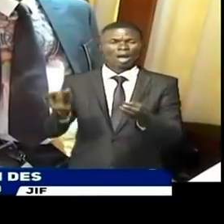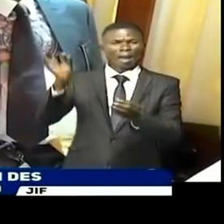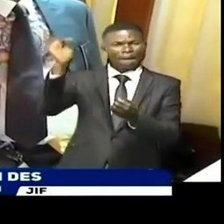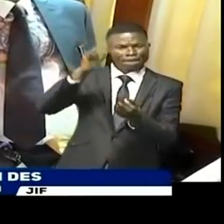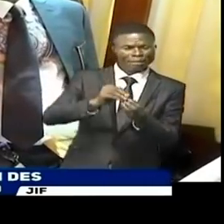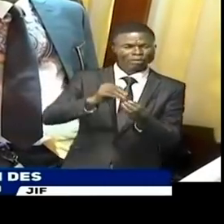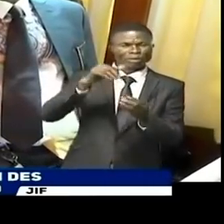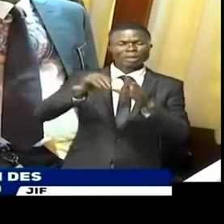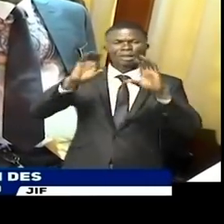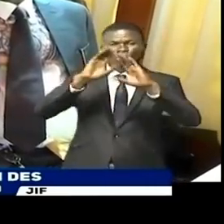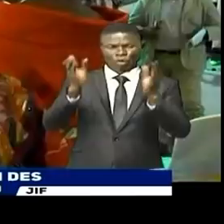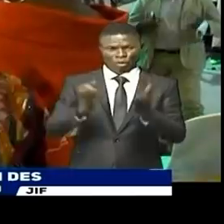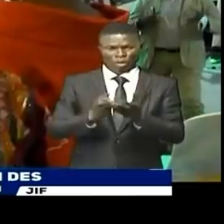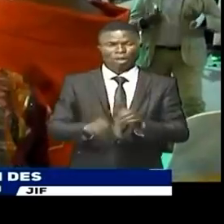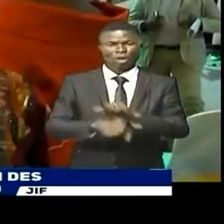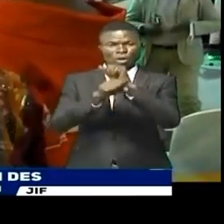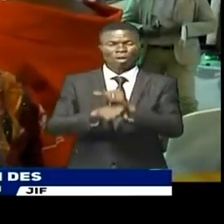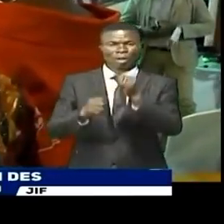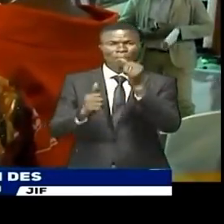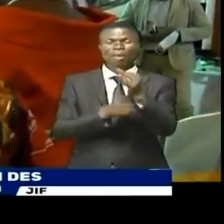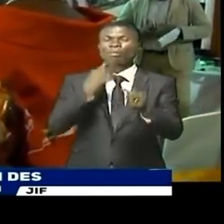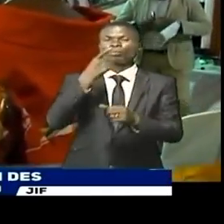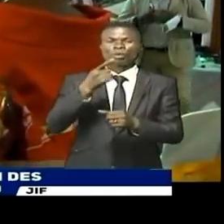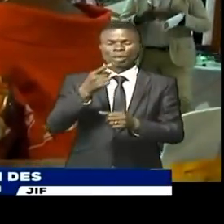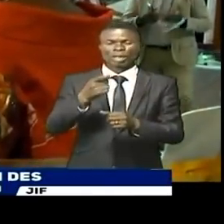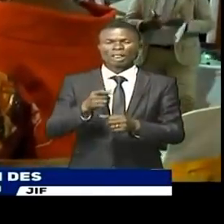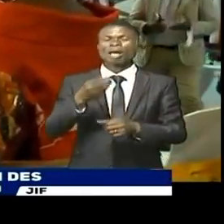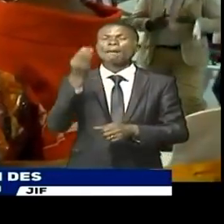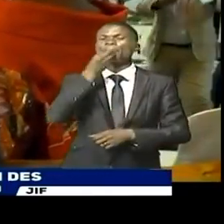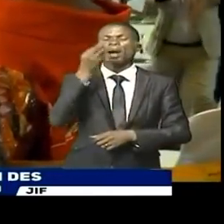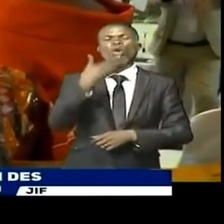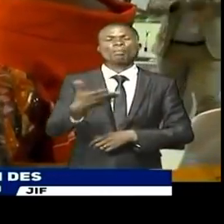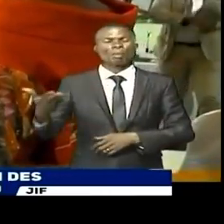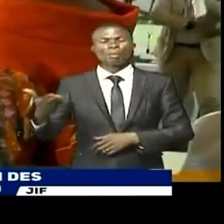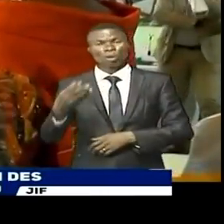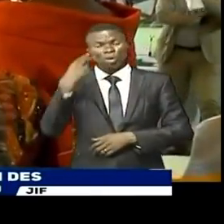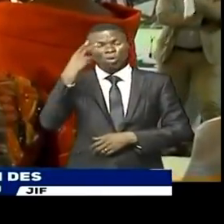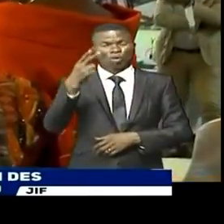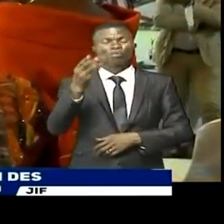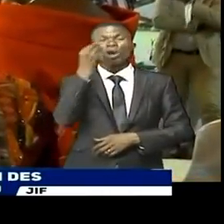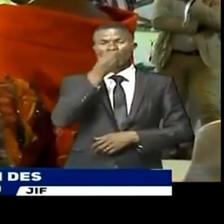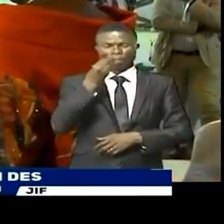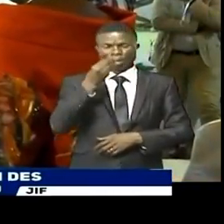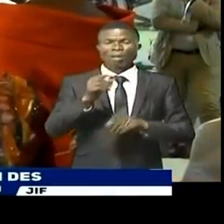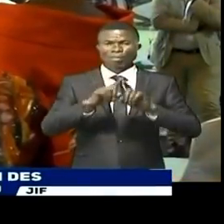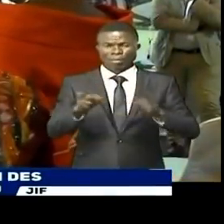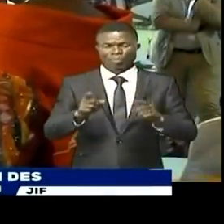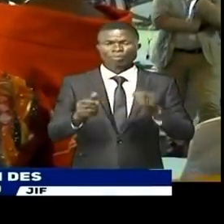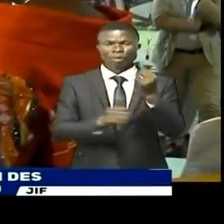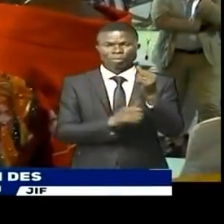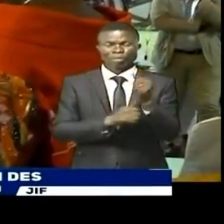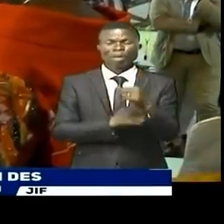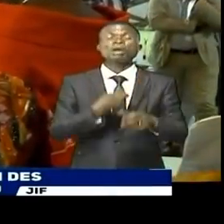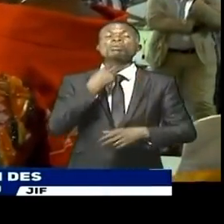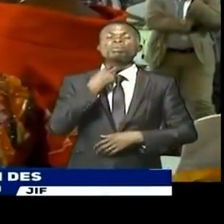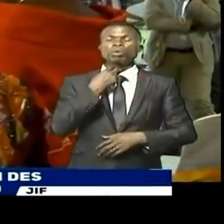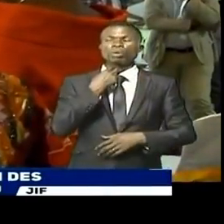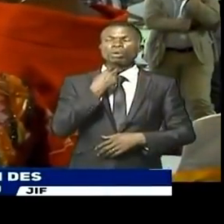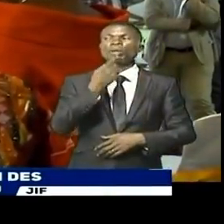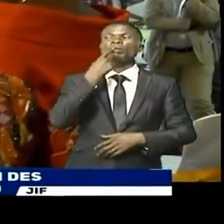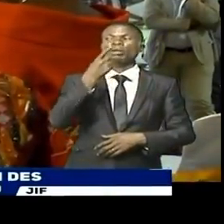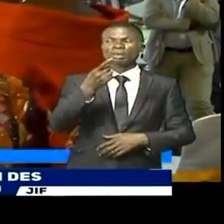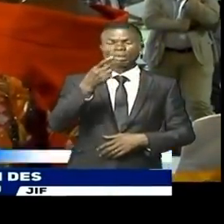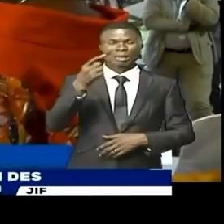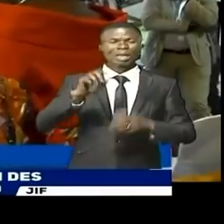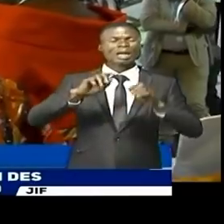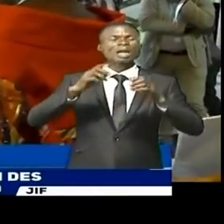communautés parce que souvent déjà ici au sénat la théorie on voit les théories les ja bloc ils maintiennent